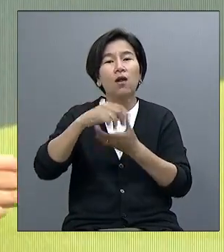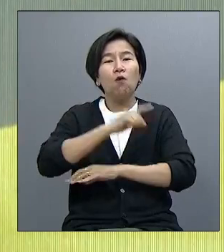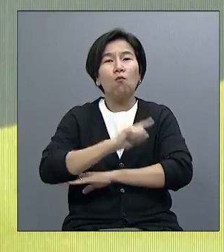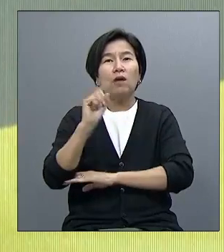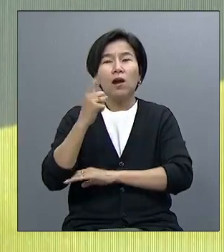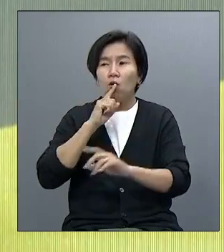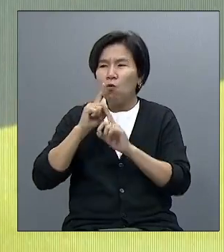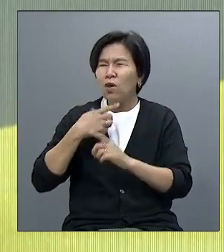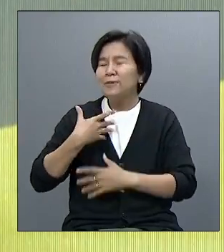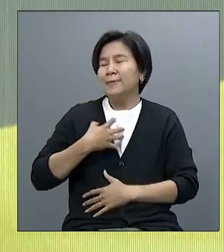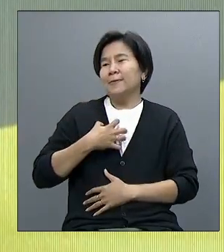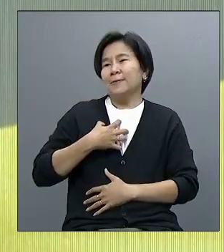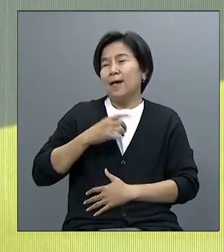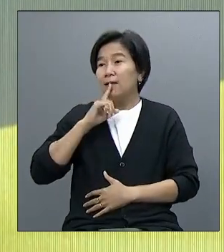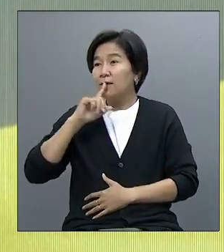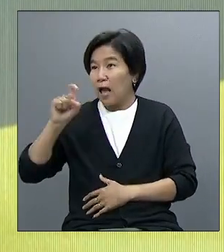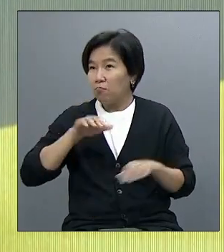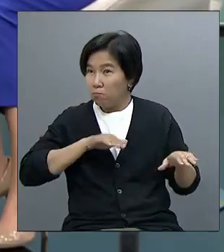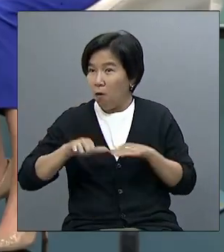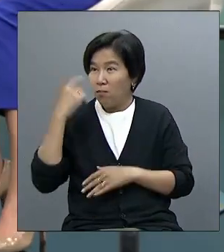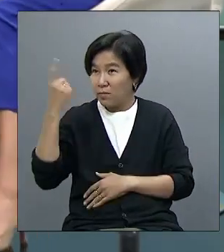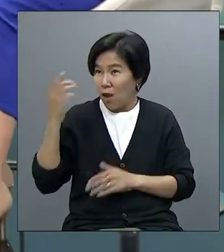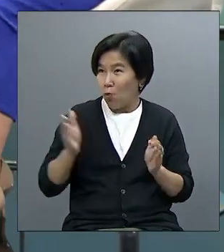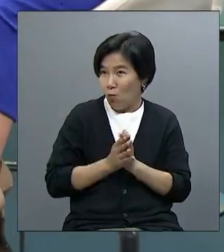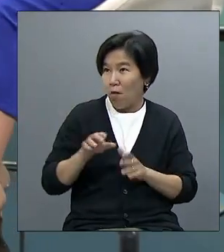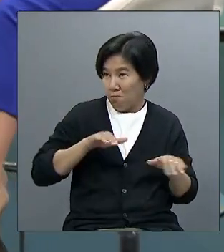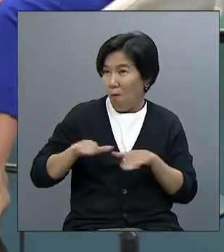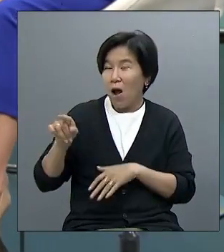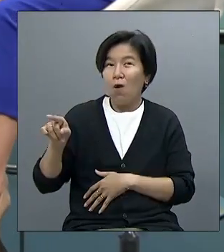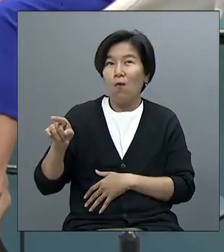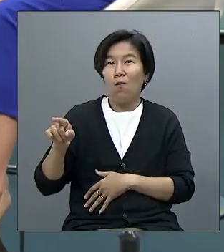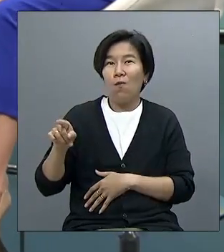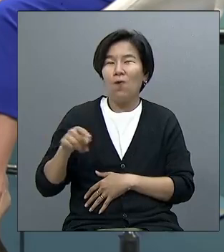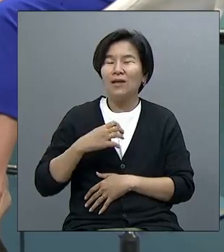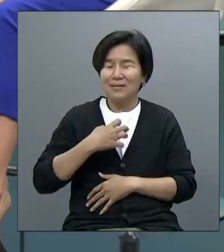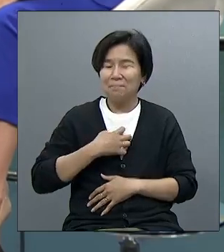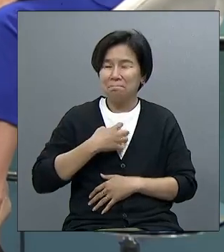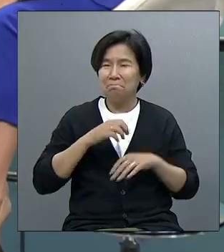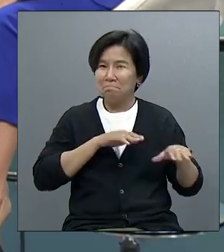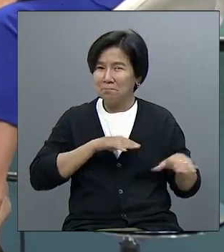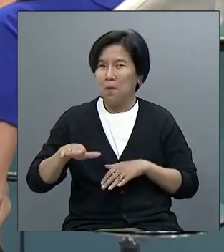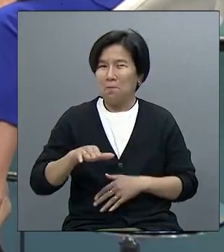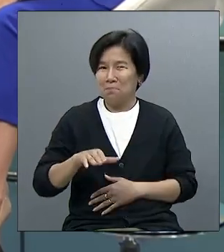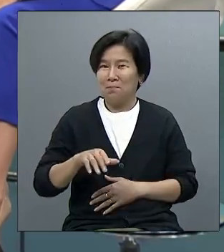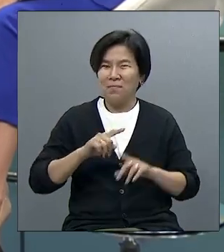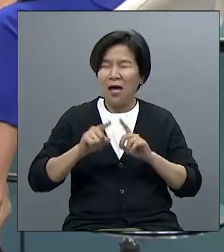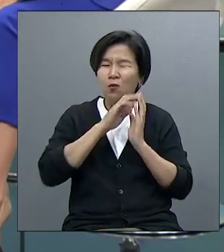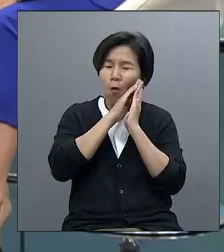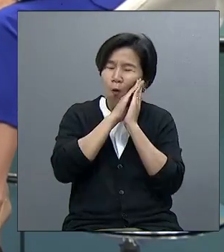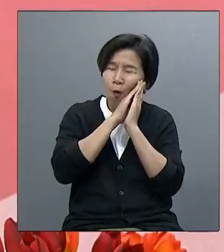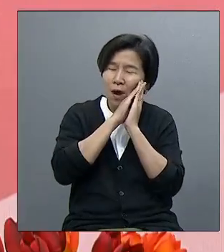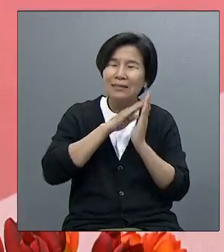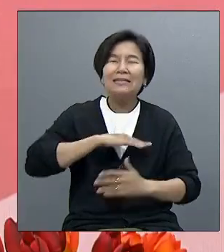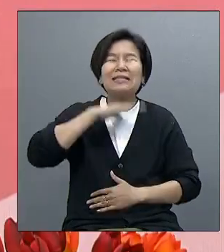มาถามทั้ง2ท่านว่าพร้อมไหมจะไปเที่ยวด้วยกัน พร้อมนะฮะแต่ขอนอนให้อิ่มคือทั้งหมดทั้งมวลจะเดินไปไหนหรือขึ้นสู